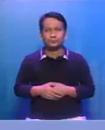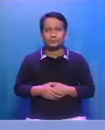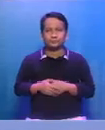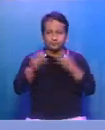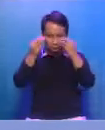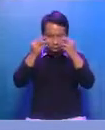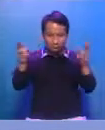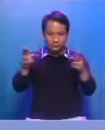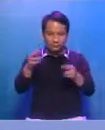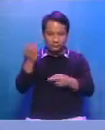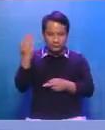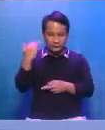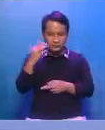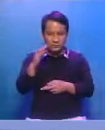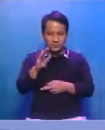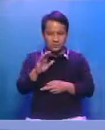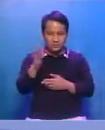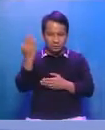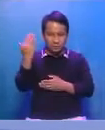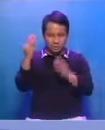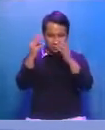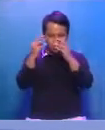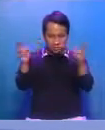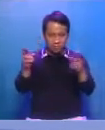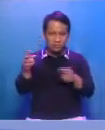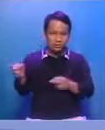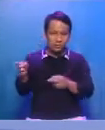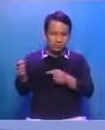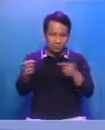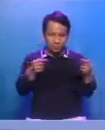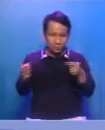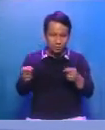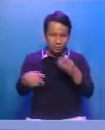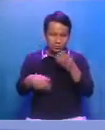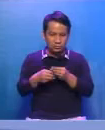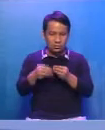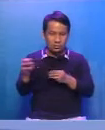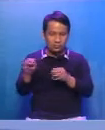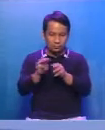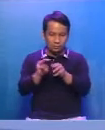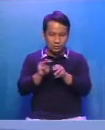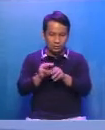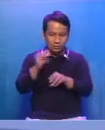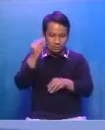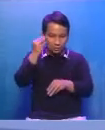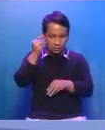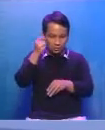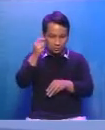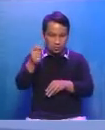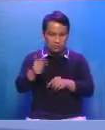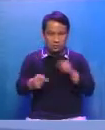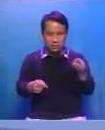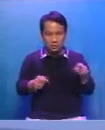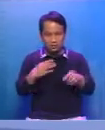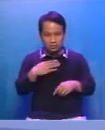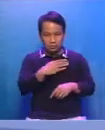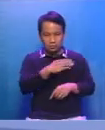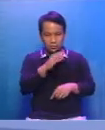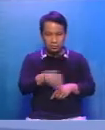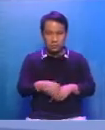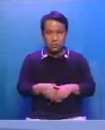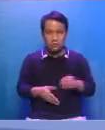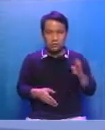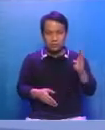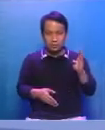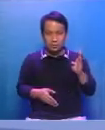Mayor laban sa dating mayor. Mainit ngayon ang banggaan ni Marikina Mayor Marcy Teodoro at Congressman Bayani